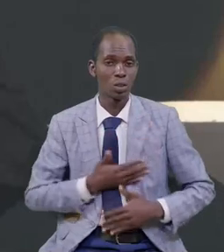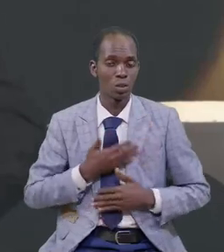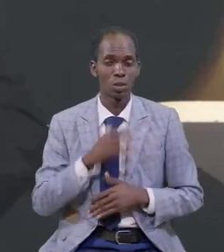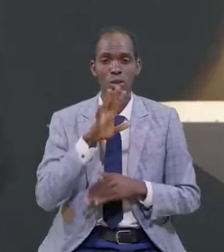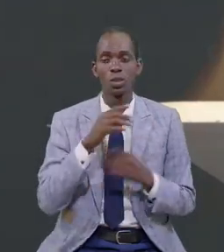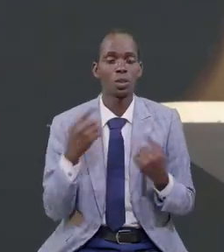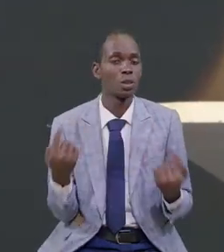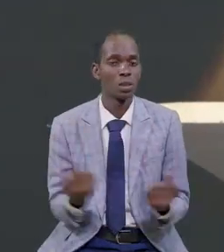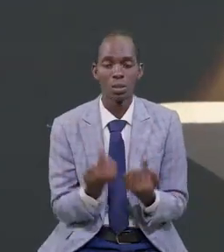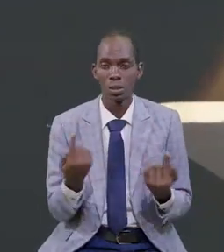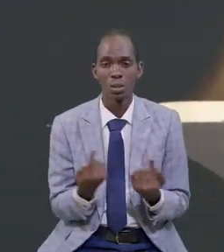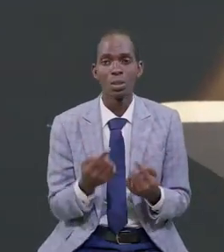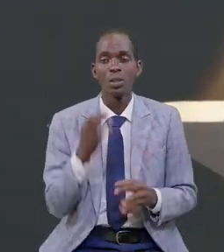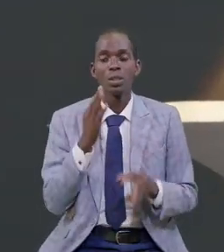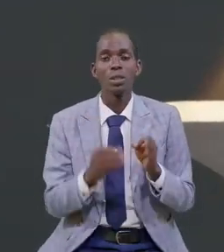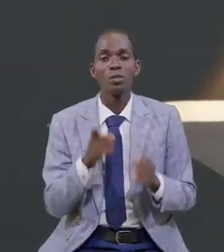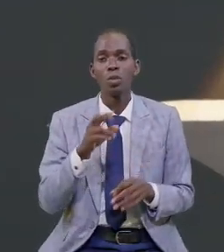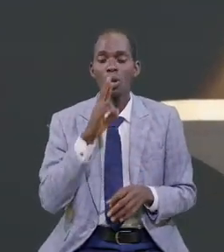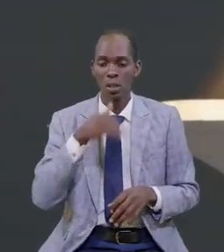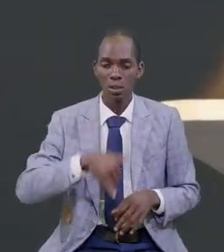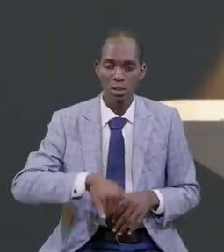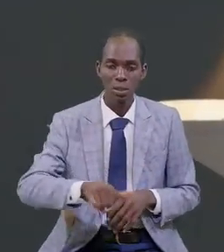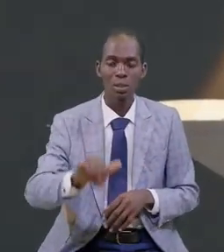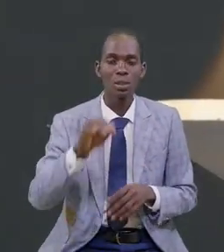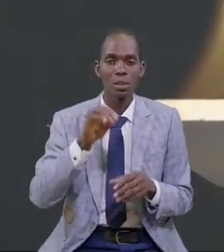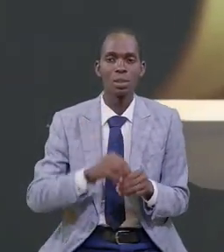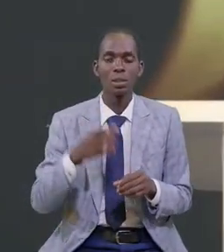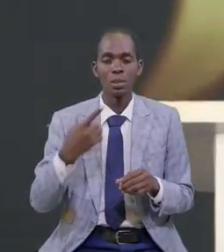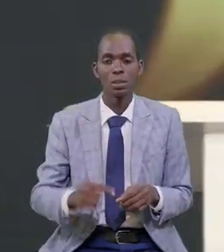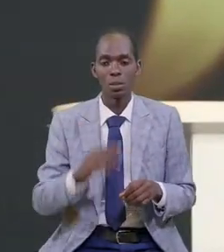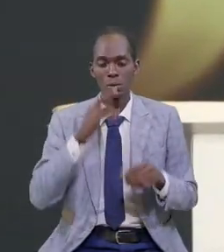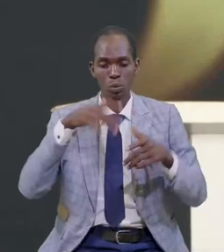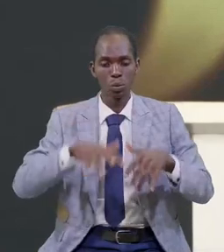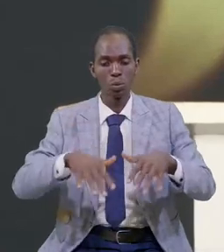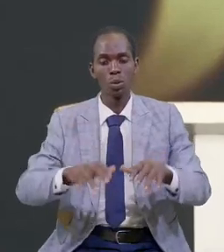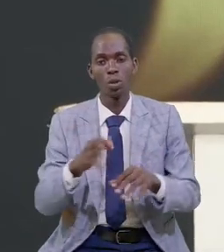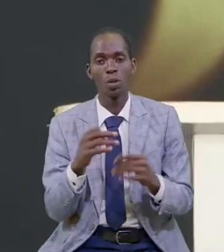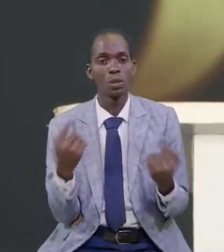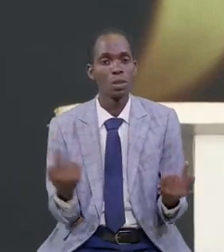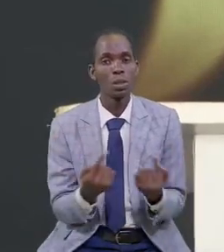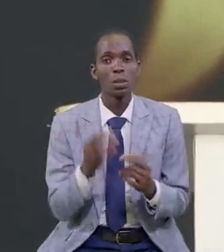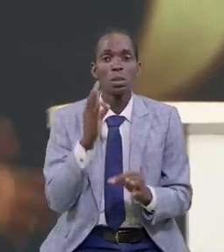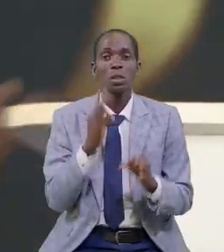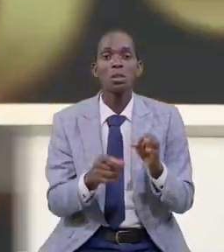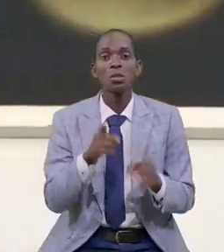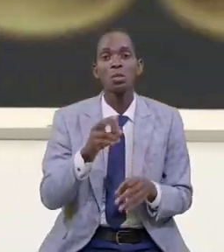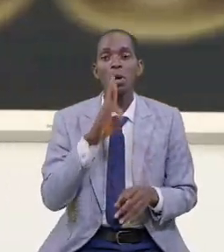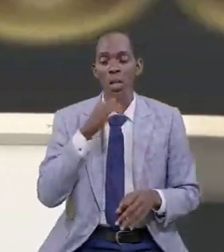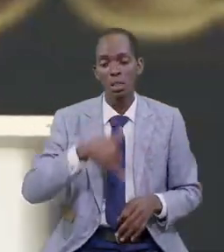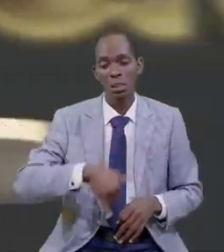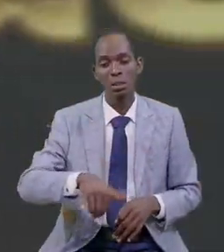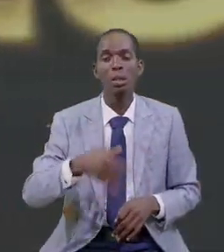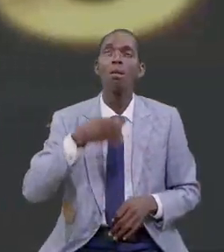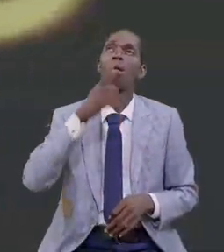si vous continuez de nager dans l'océan du péché si vous patogz